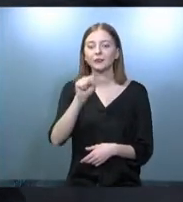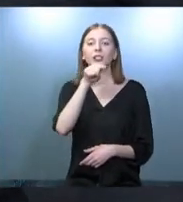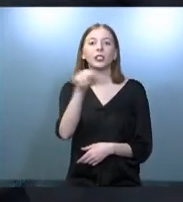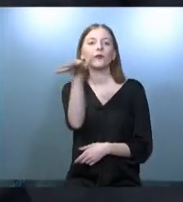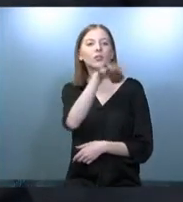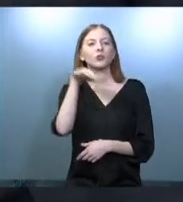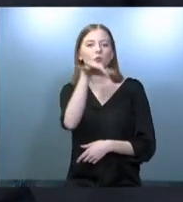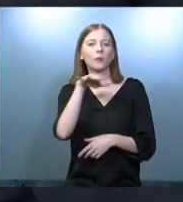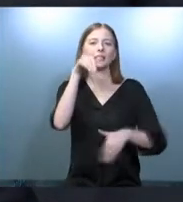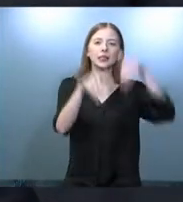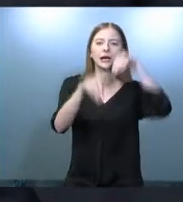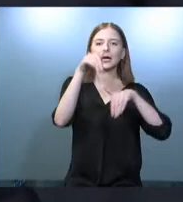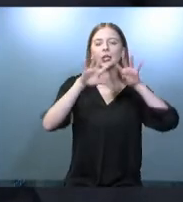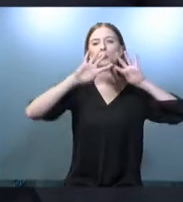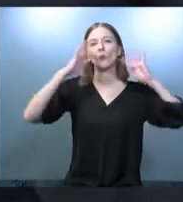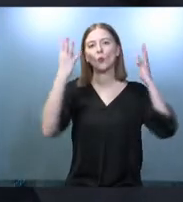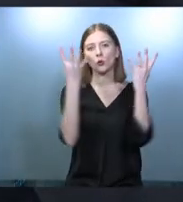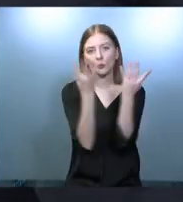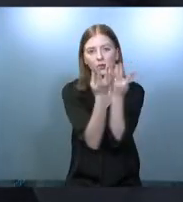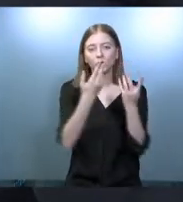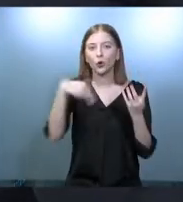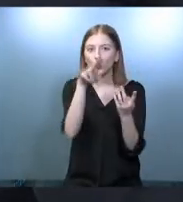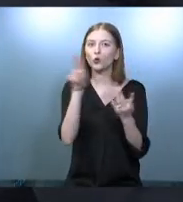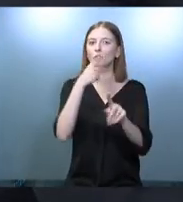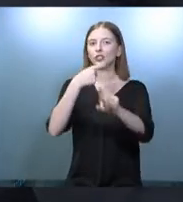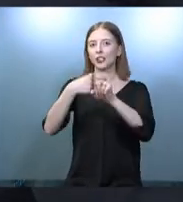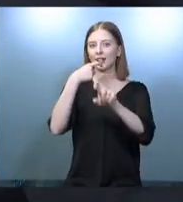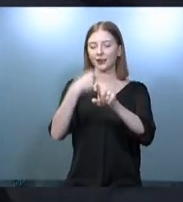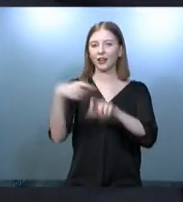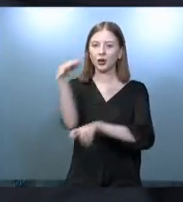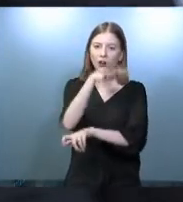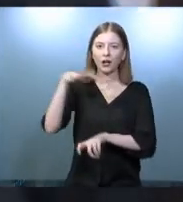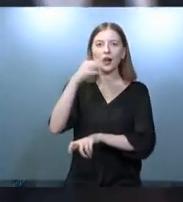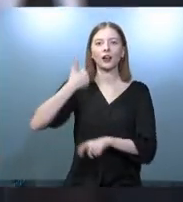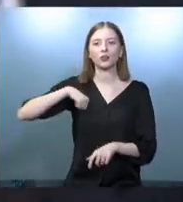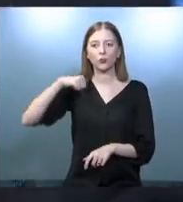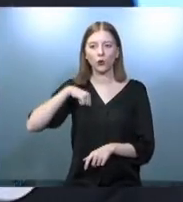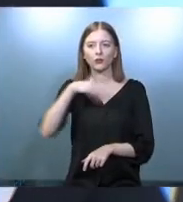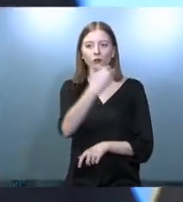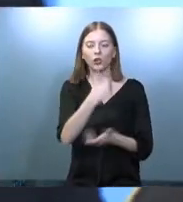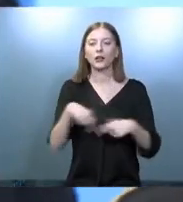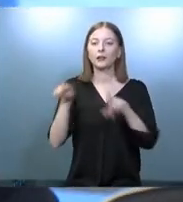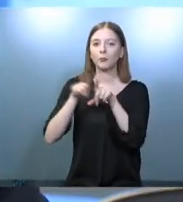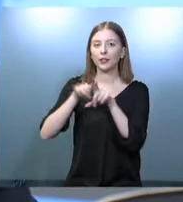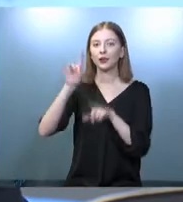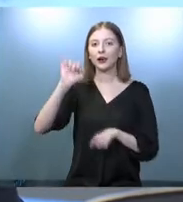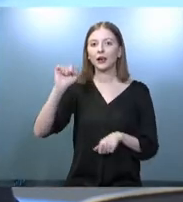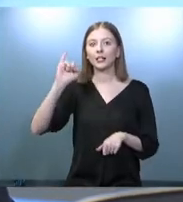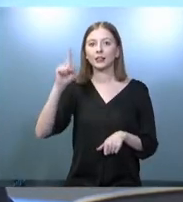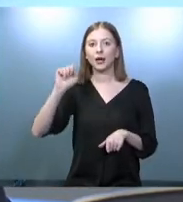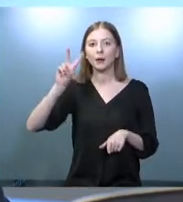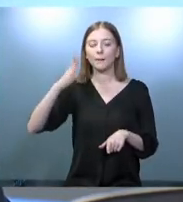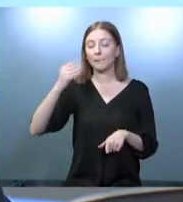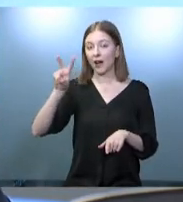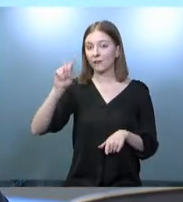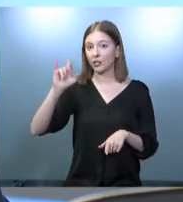visuomeninis rinkimų komitetas, komanda už Kėdainių krašto žmonės, laba diena. Labai. Juozas Gaidamavičius, darbo partija, sveiki.